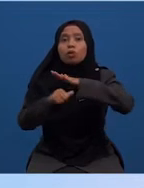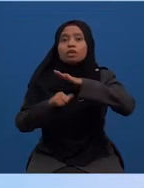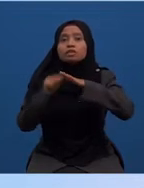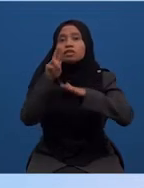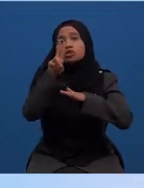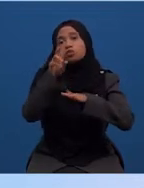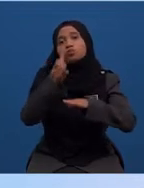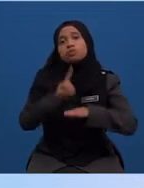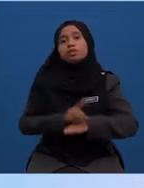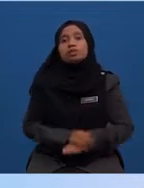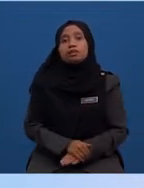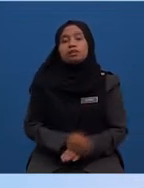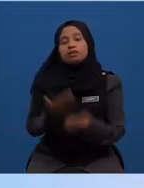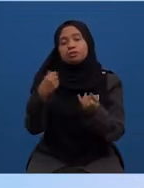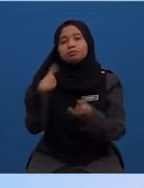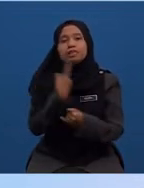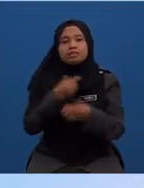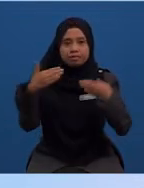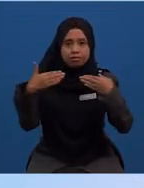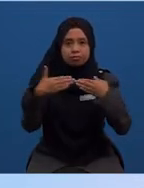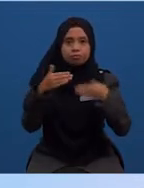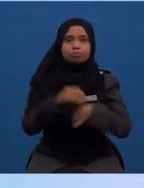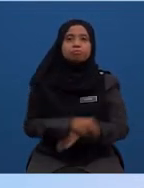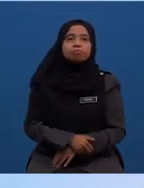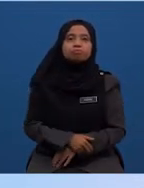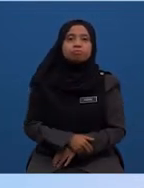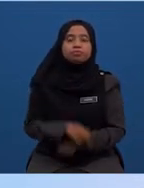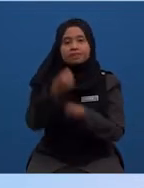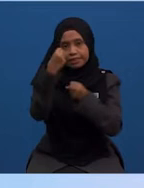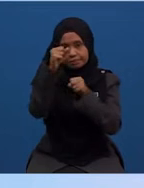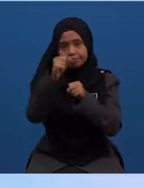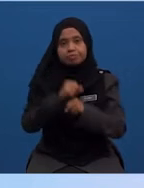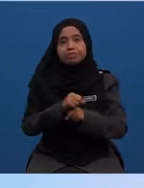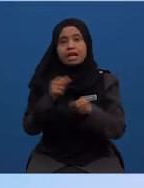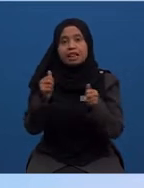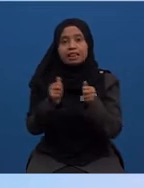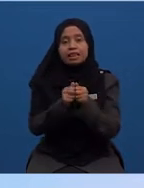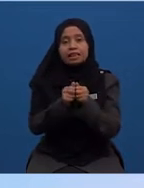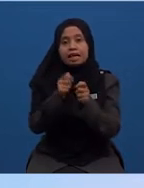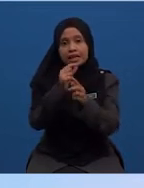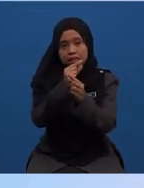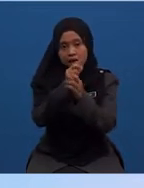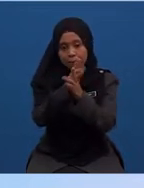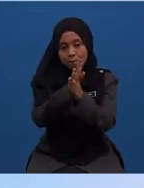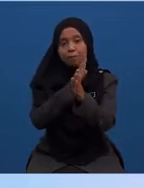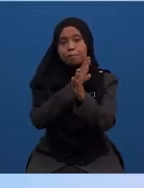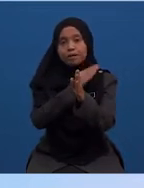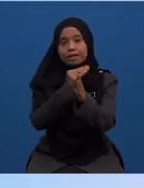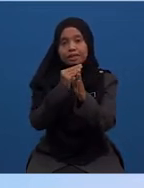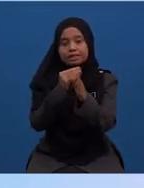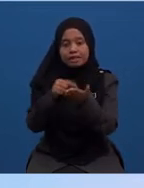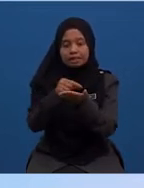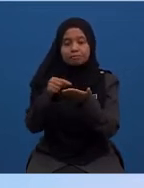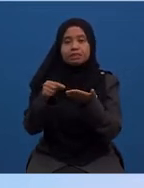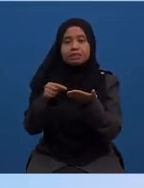bentuk asas dua dimensi. Jom kita sambungkan. Bersedia ya? Dengan pembaris